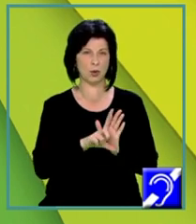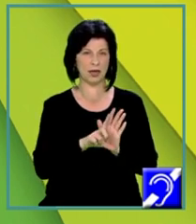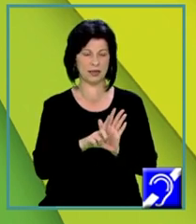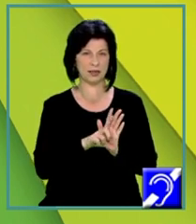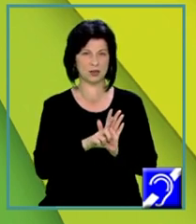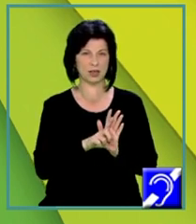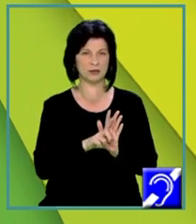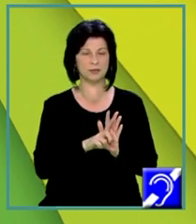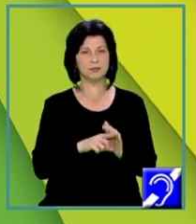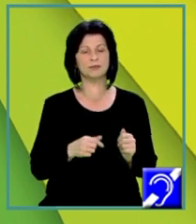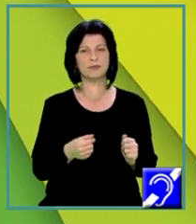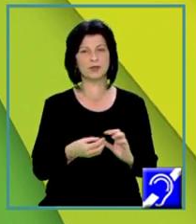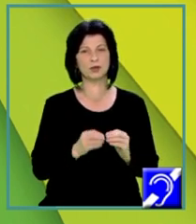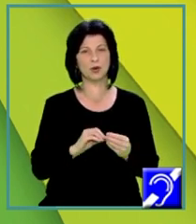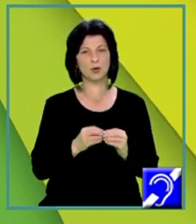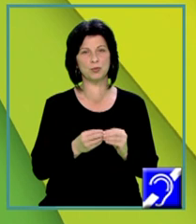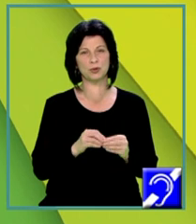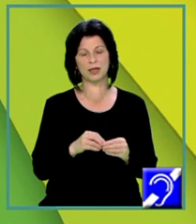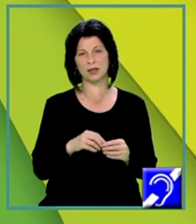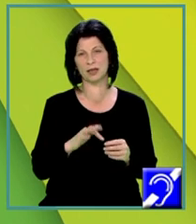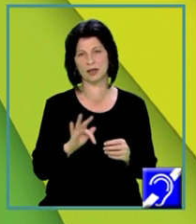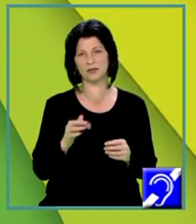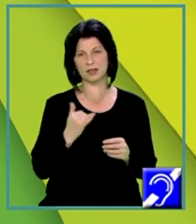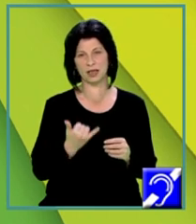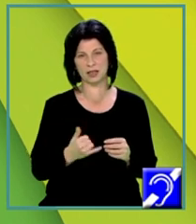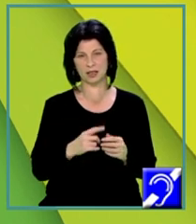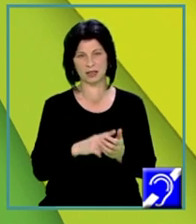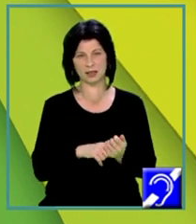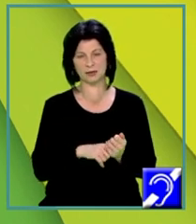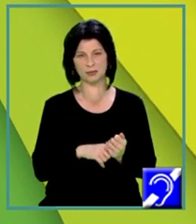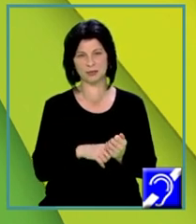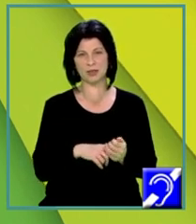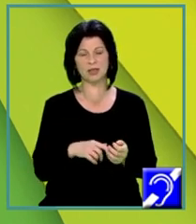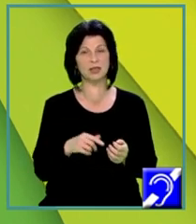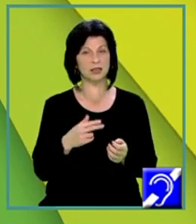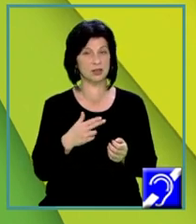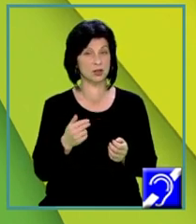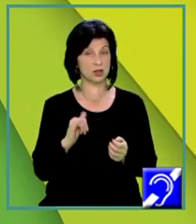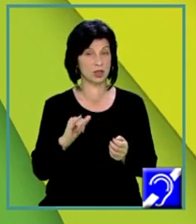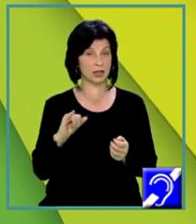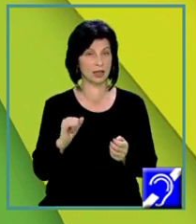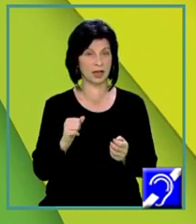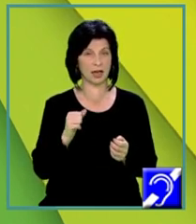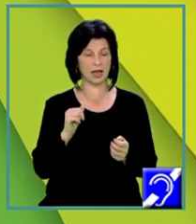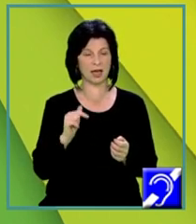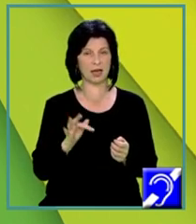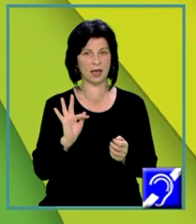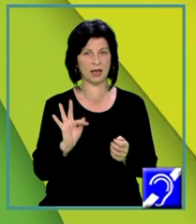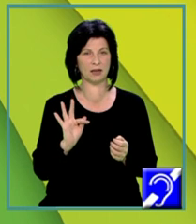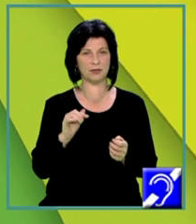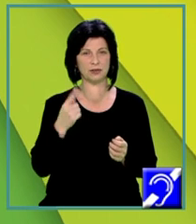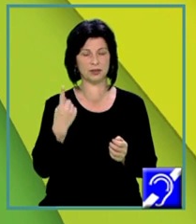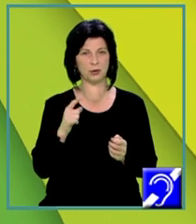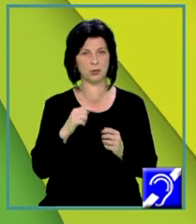compuse de Reghe după legea a doua din b și în plus f de 1 a egal cu 1 b elemente nota celei de a doua legi din